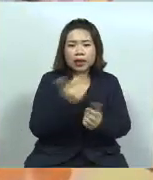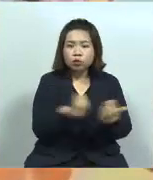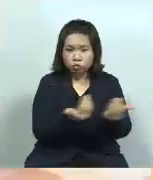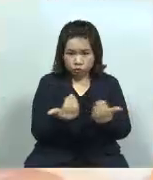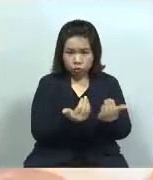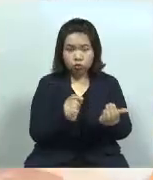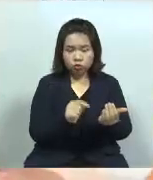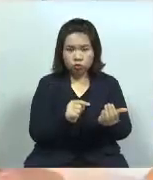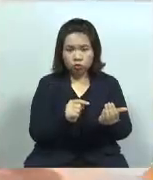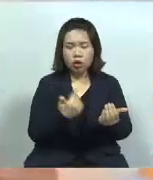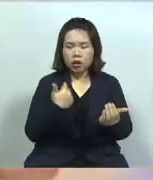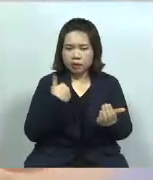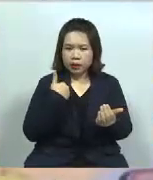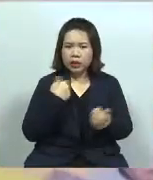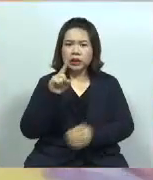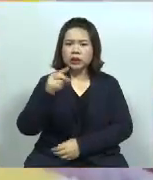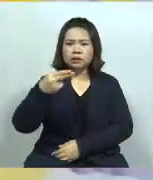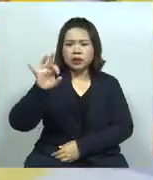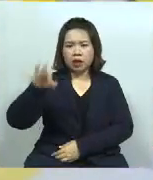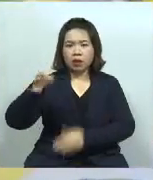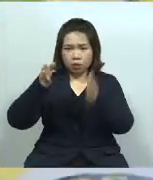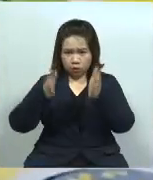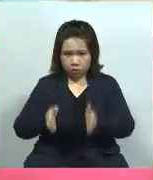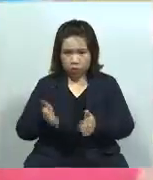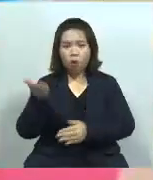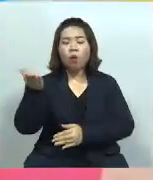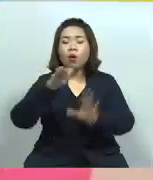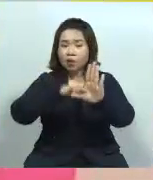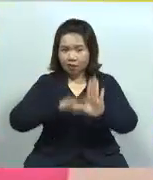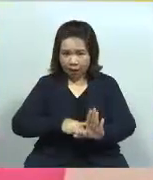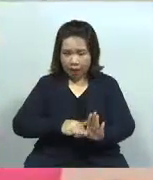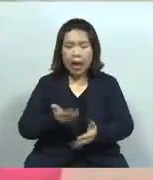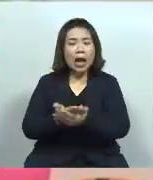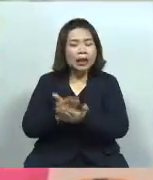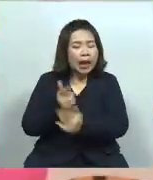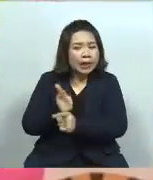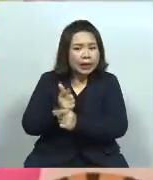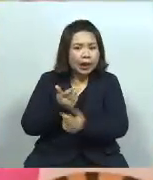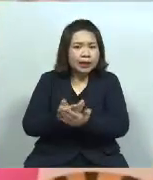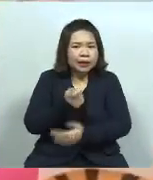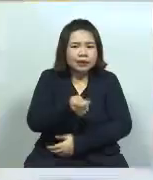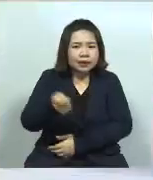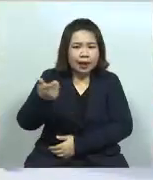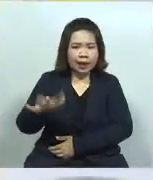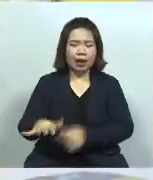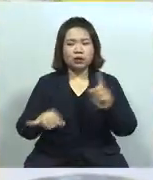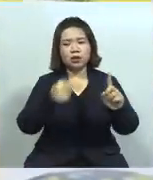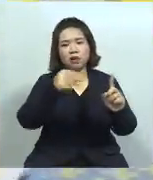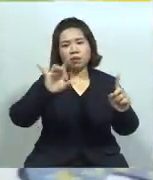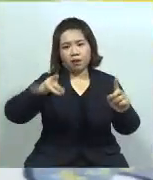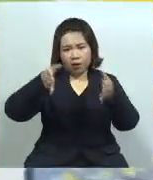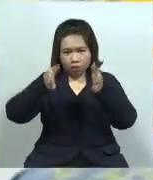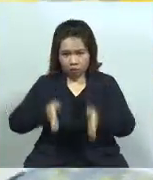ดูเด็กแรกเกิดจำนวน 19,000 รายซึ่งได้รับเงินในการช่วยเหลือการเลี้ยงดูบุตรแรกเกิดไปแล้ว 18,000 ร